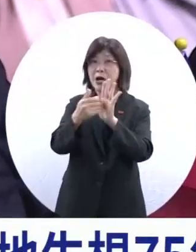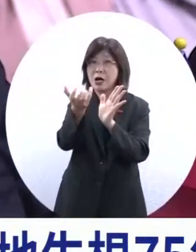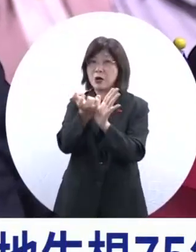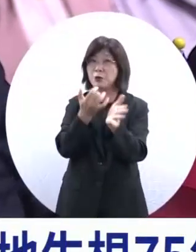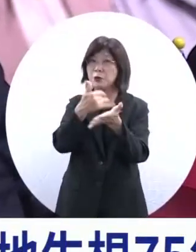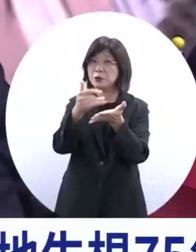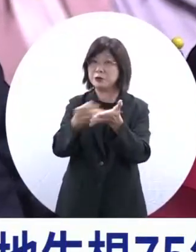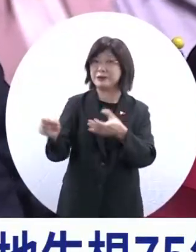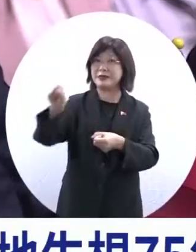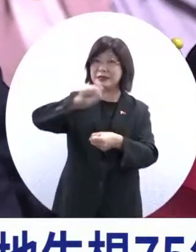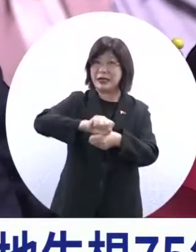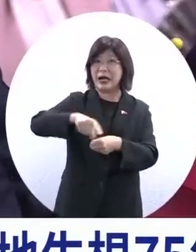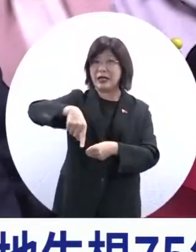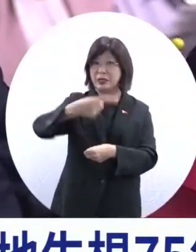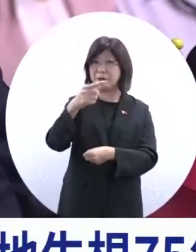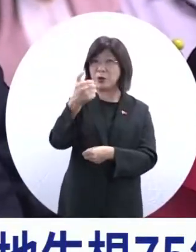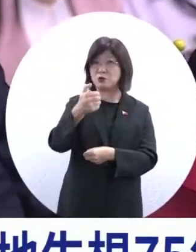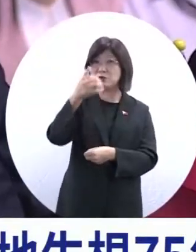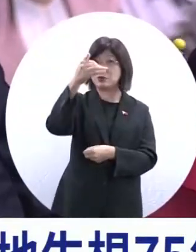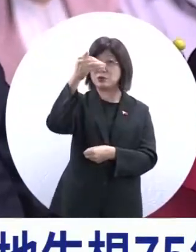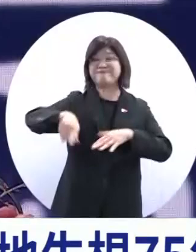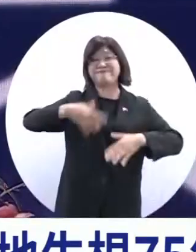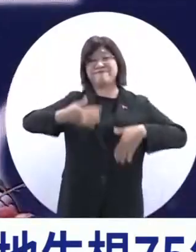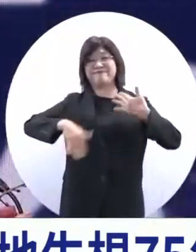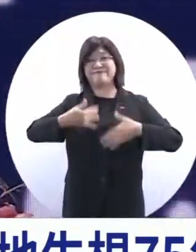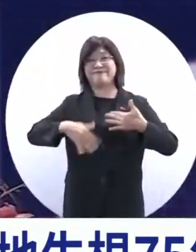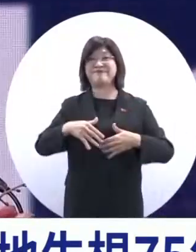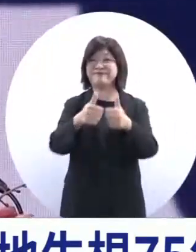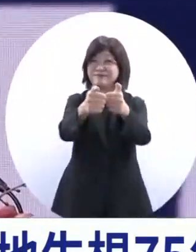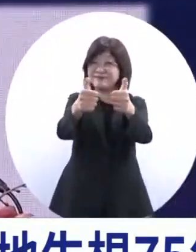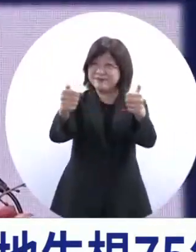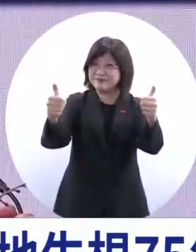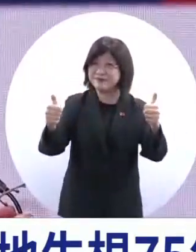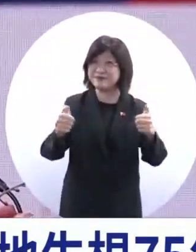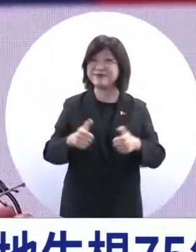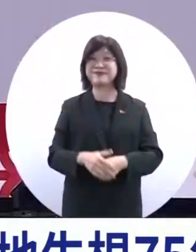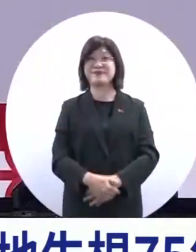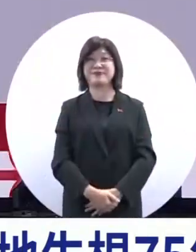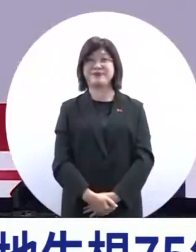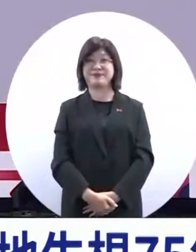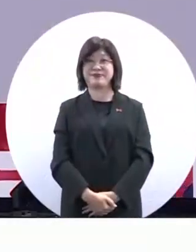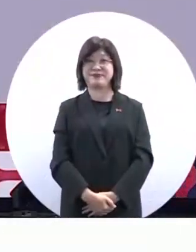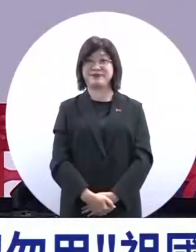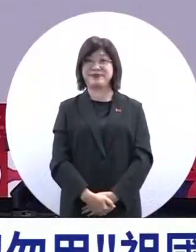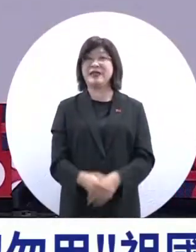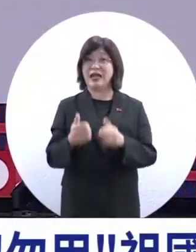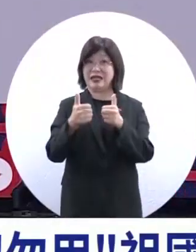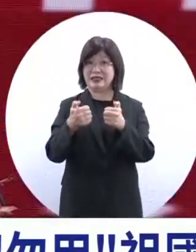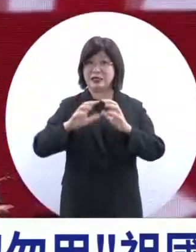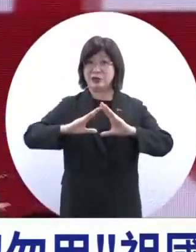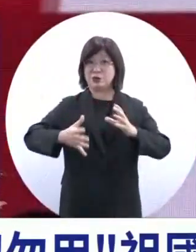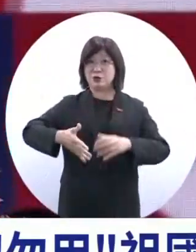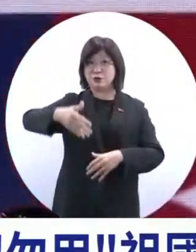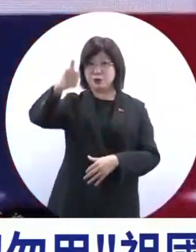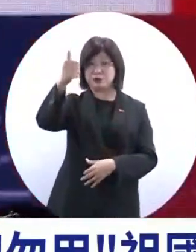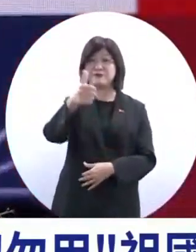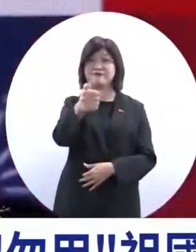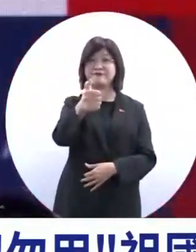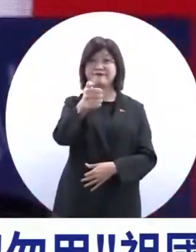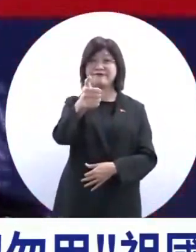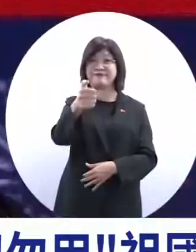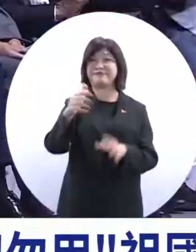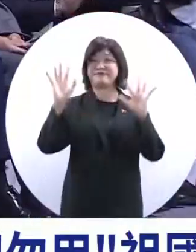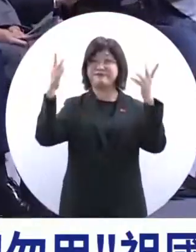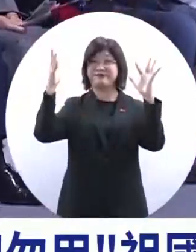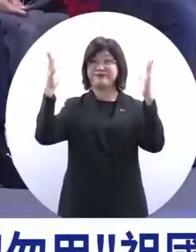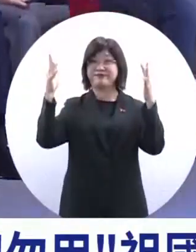台澎金马落地生根75年。如果有人要祝贺中华人民共和国生日快乐，祝贺词要精